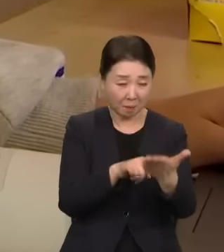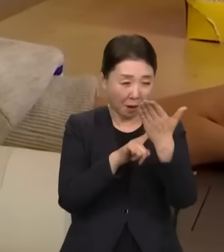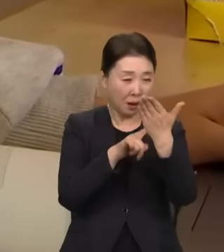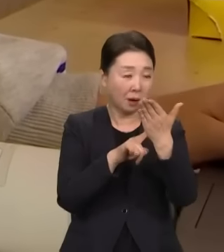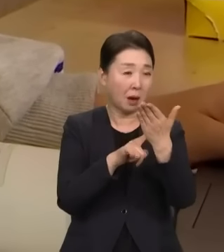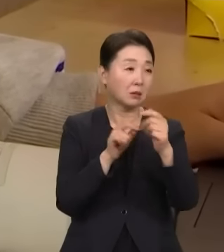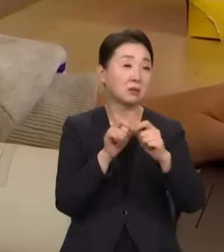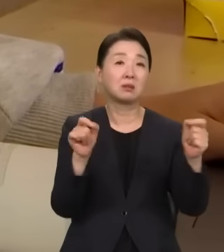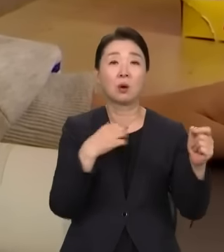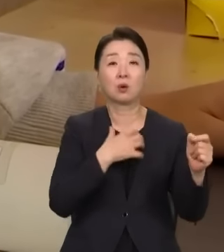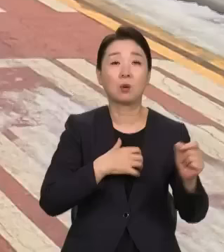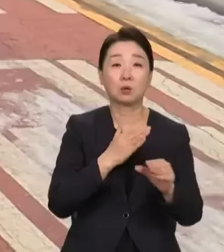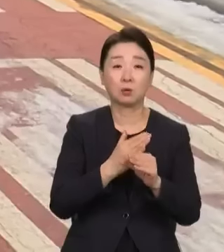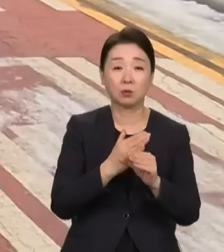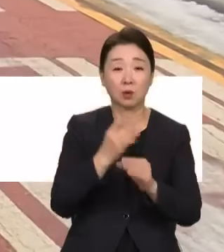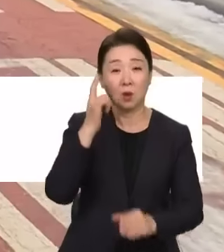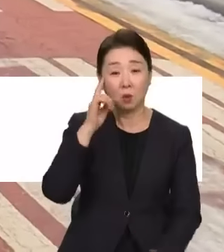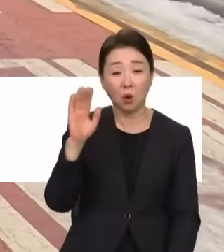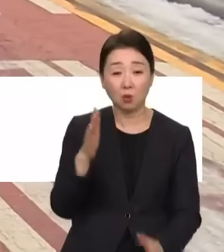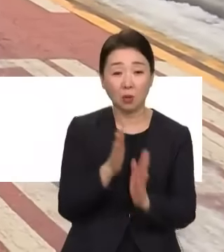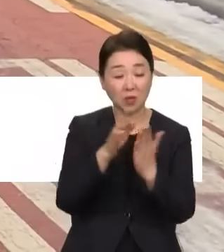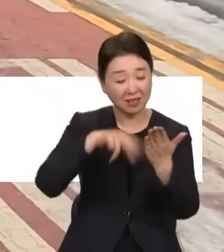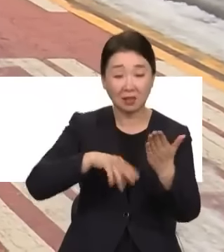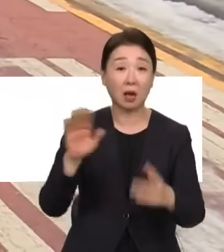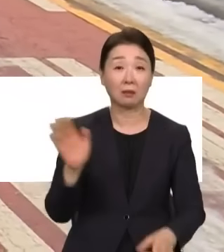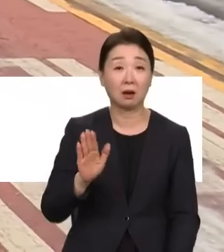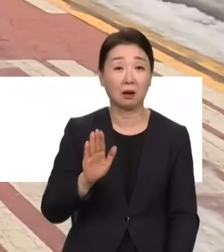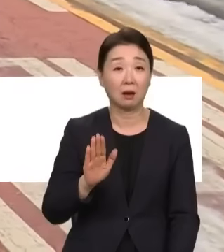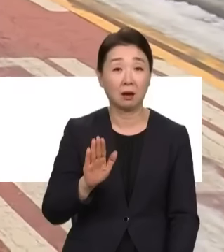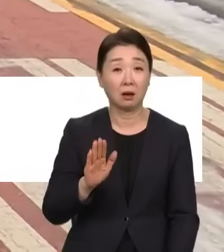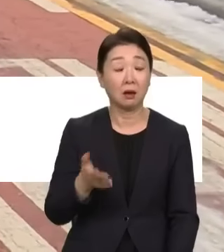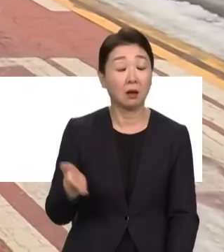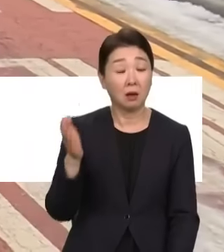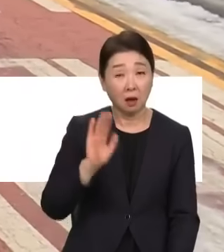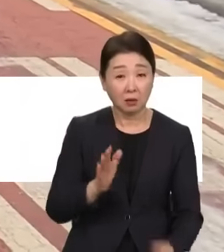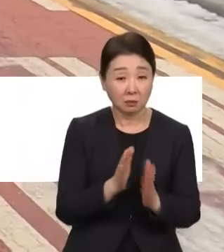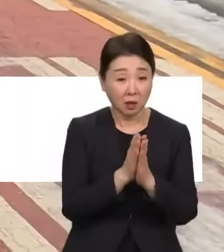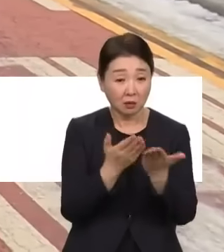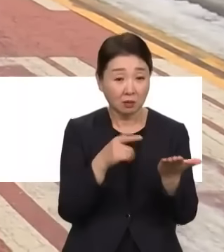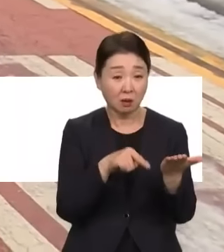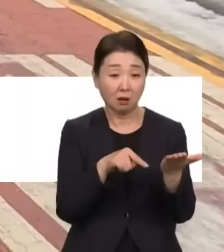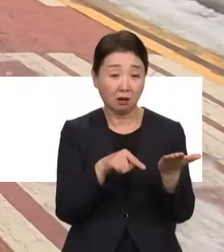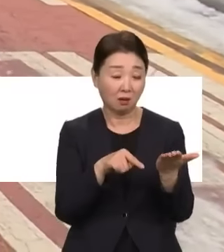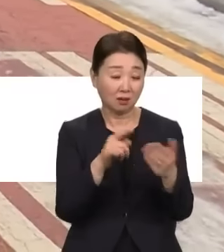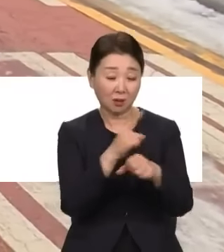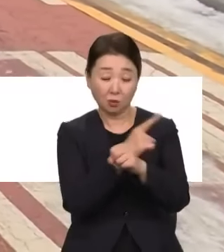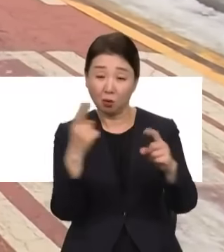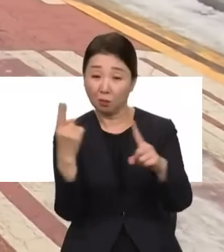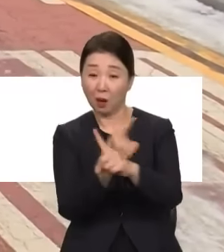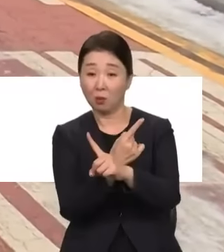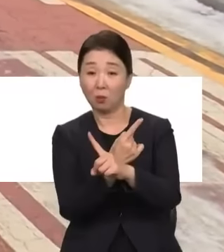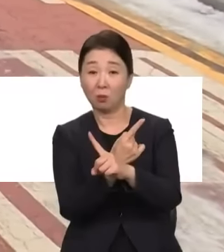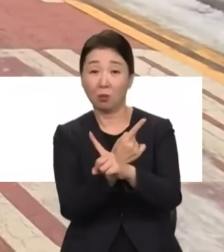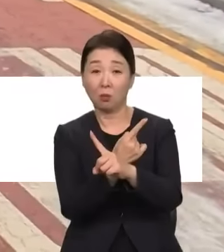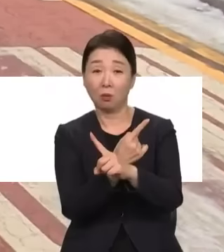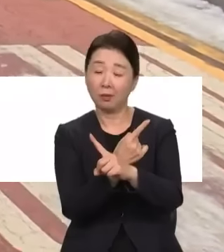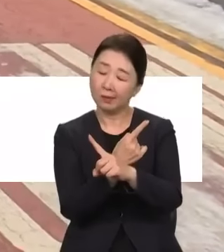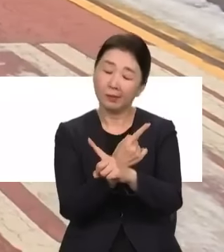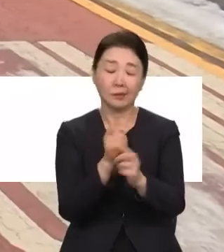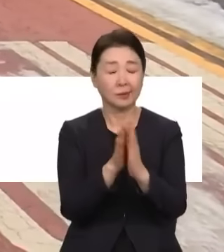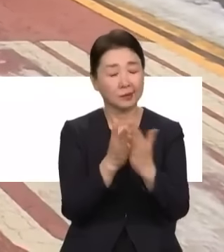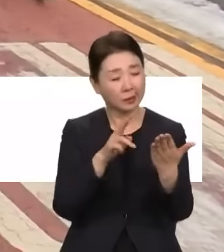것도 우려합니다. 가뜩이나 요새 책을 많이 안 읽잖아요. 그런데 그 교과서도 이제 디지털로 바뀌면